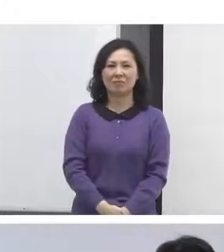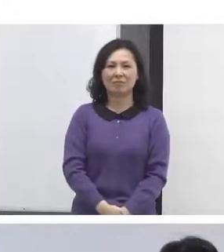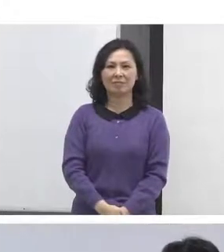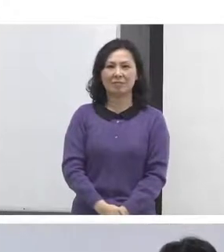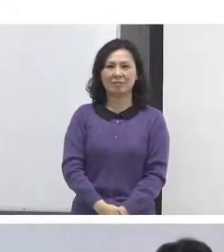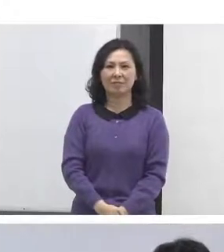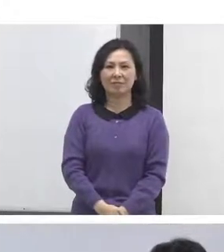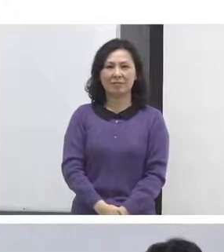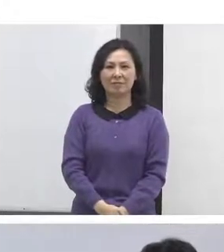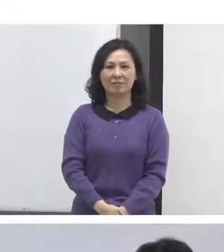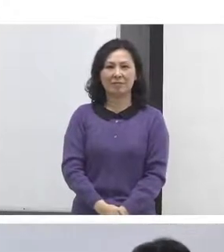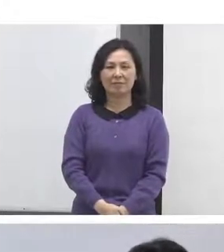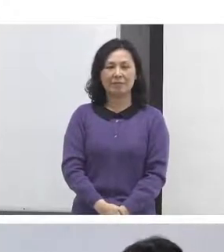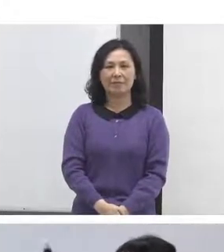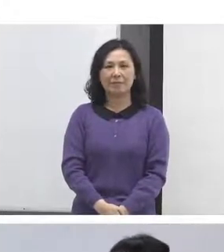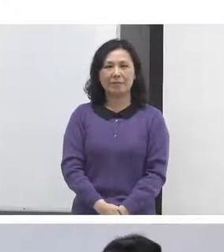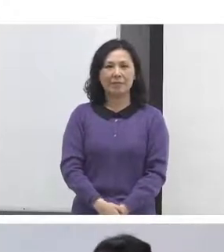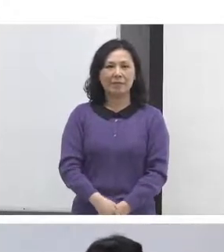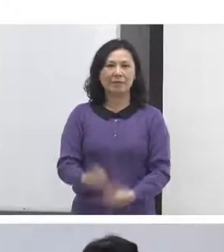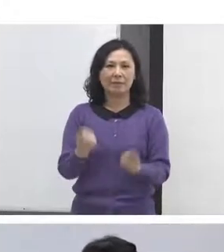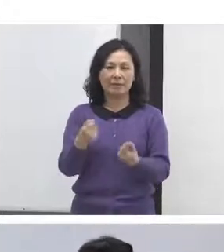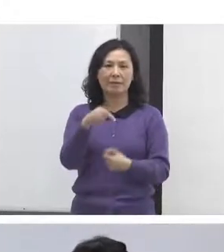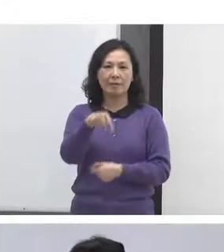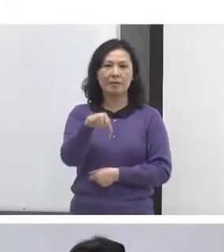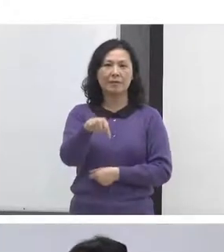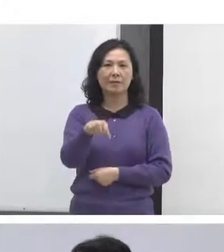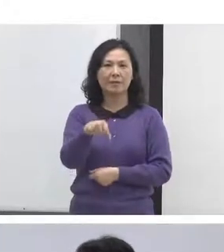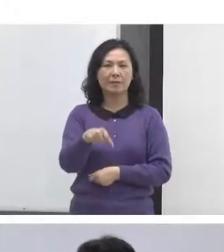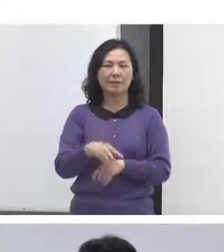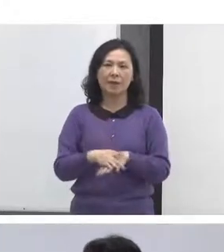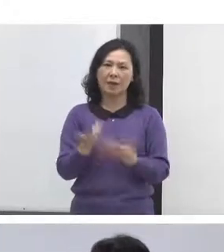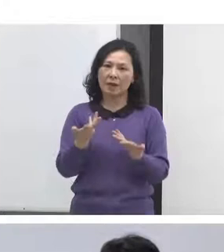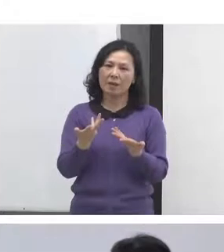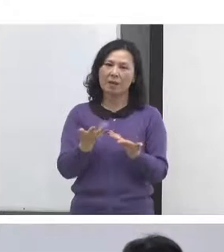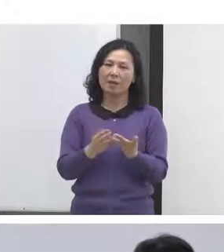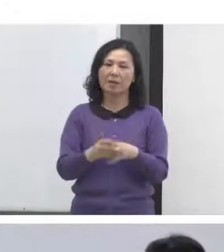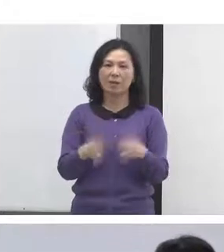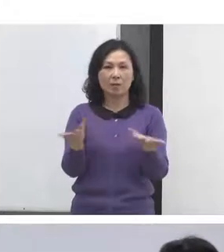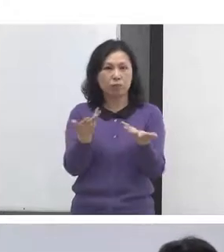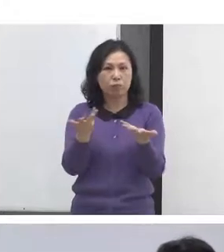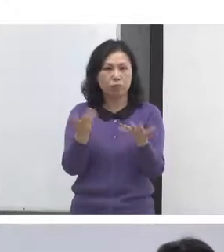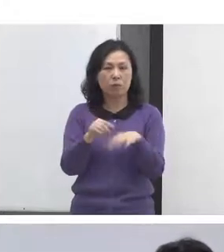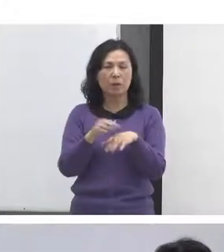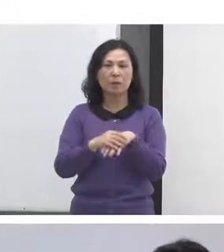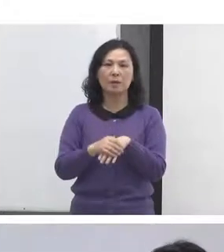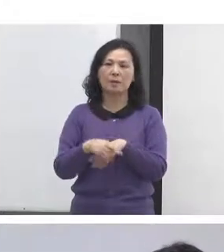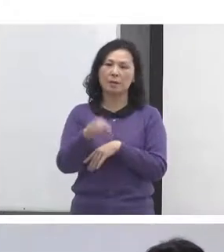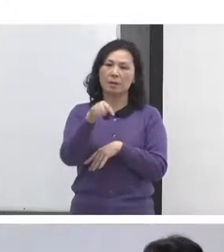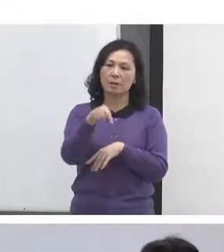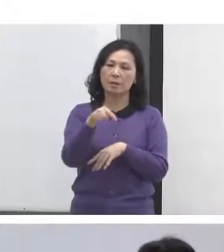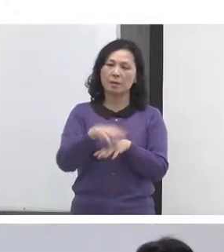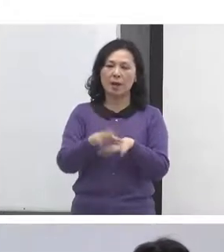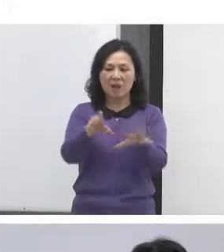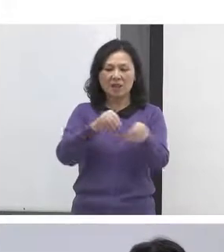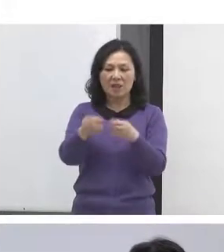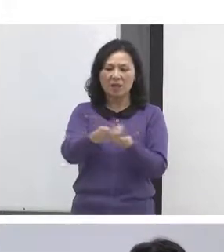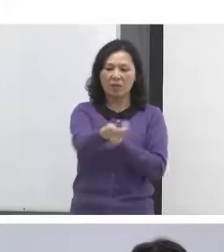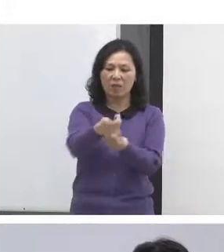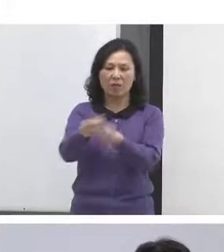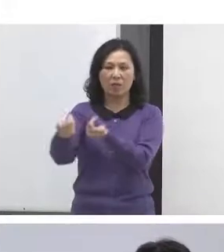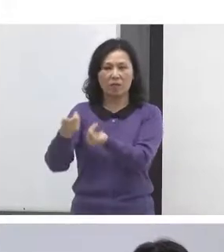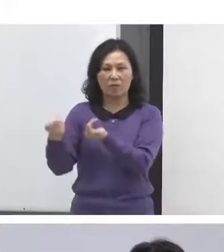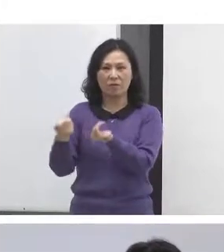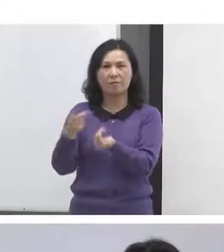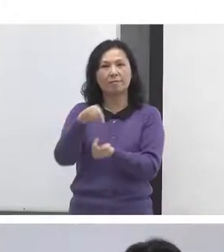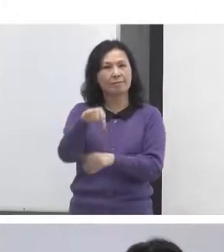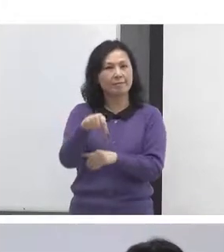那所以在这样子一个环节下，这个 governance 或者是在资源分配上，这个 governance 的第一个